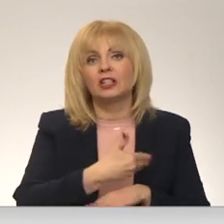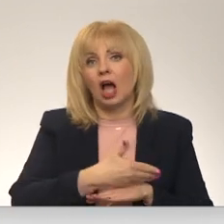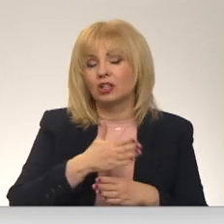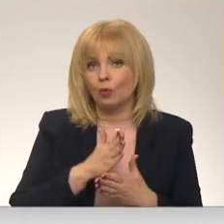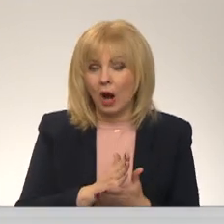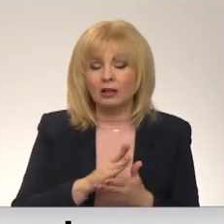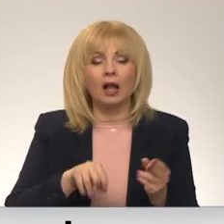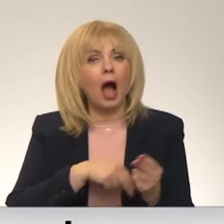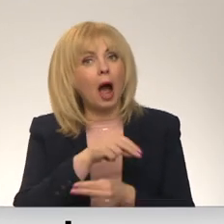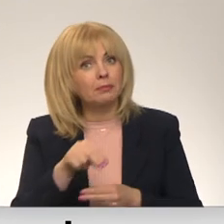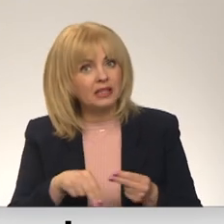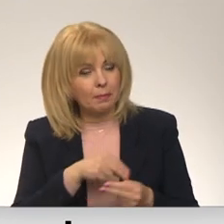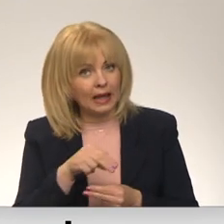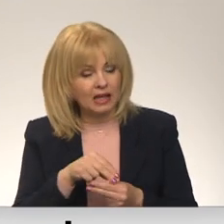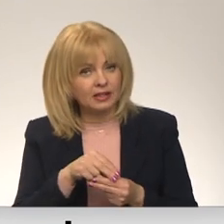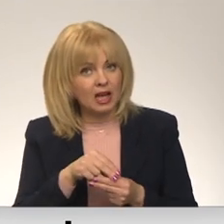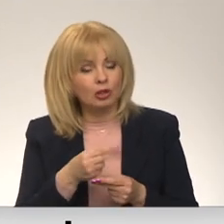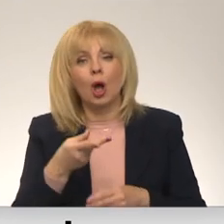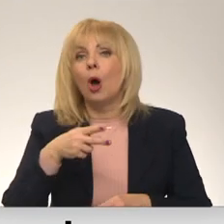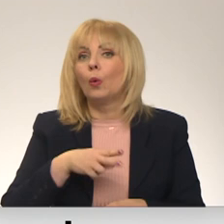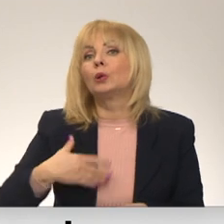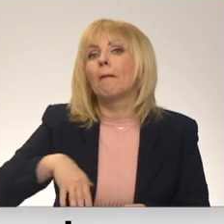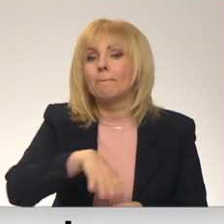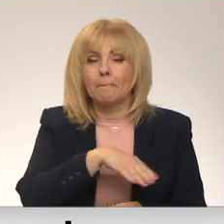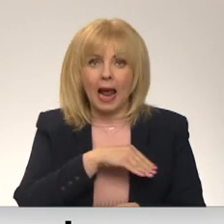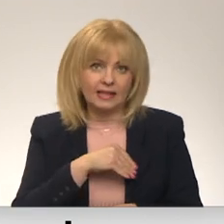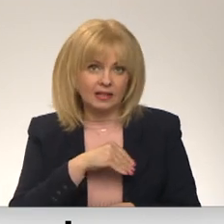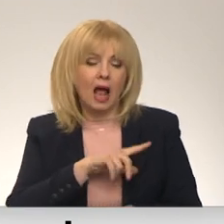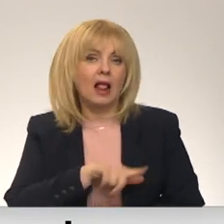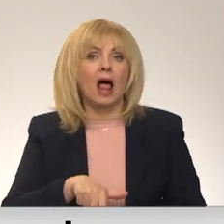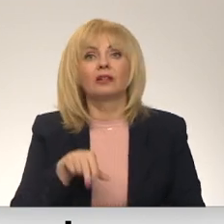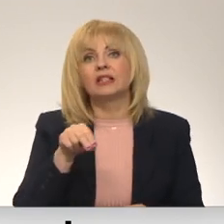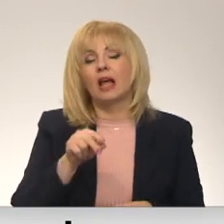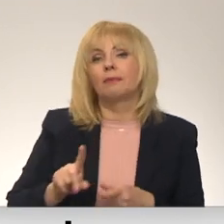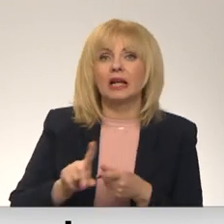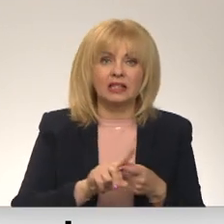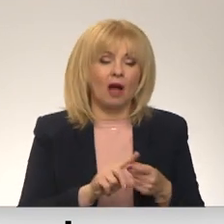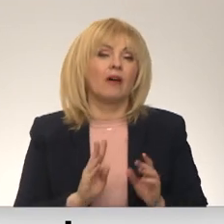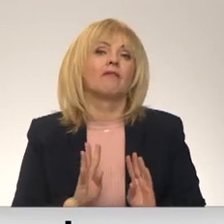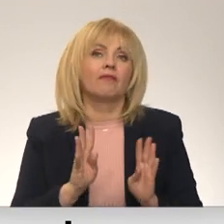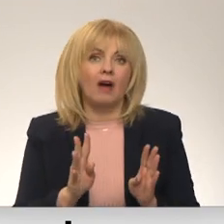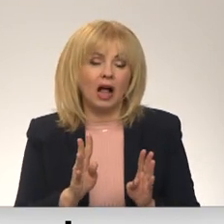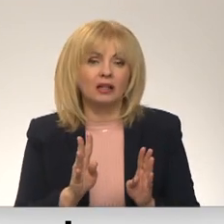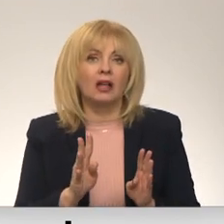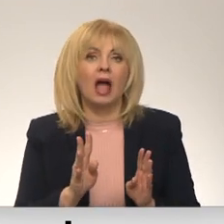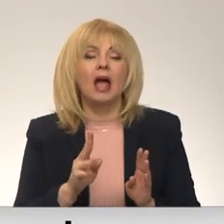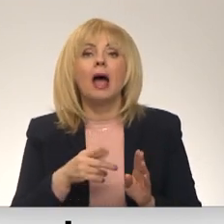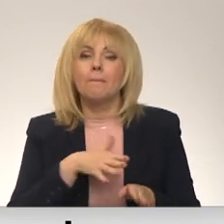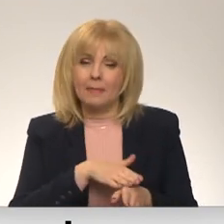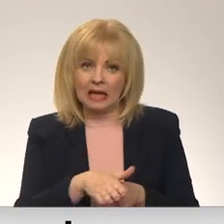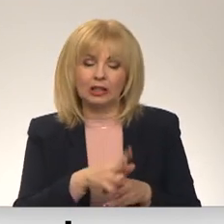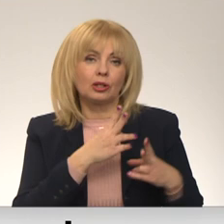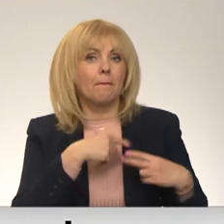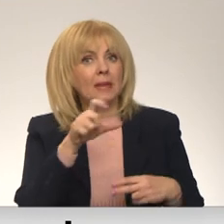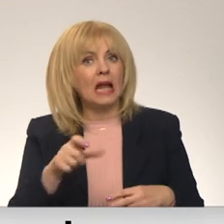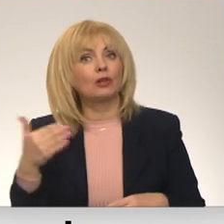apspriesties, un mēs, Latvijas zemnieku savienības valdi, vienmēr pildīsim mūsu biedru